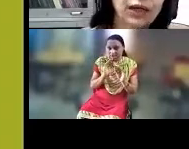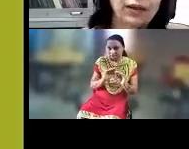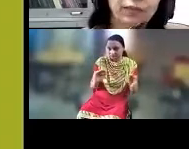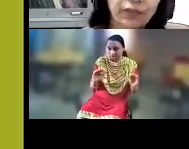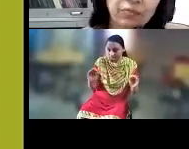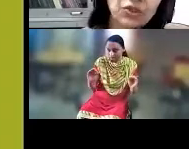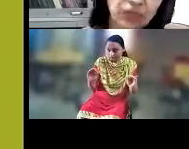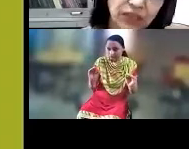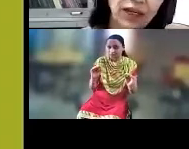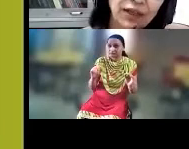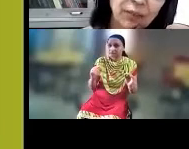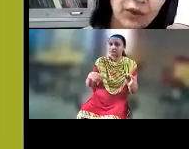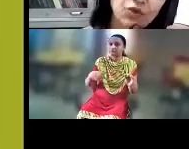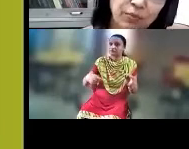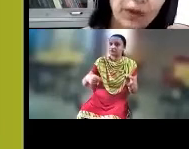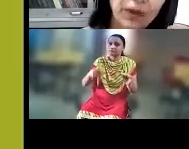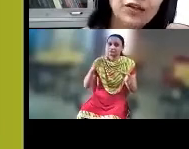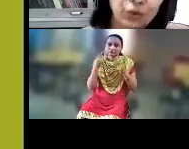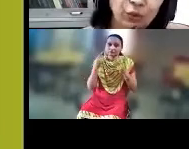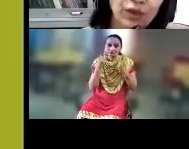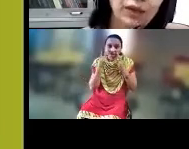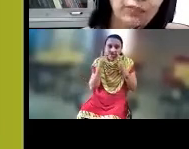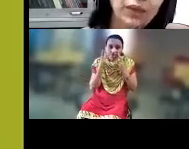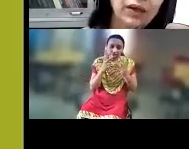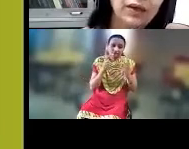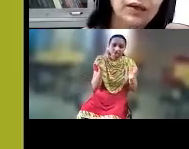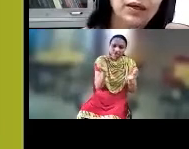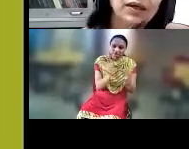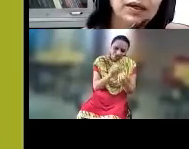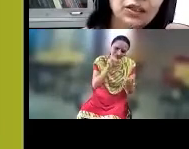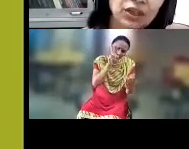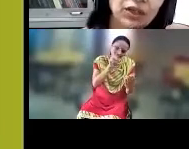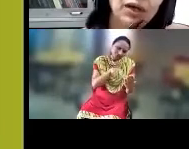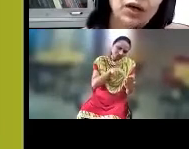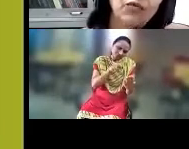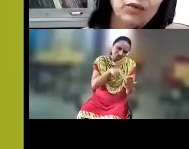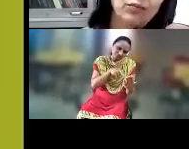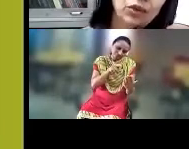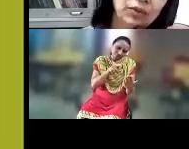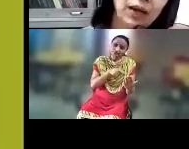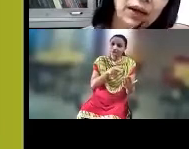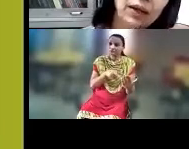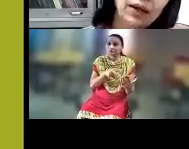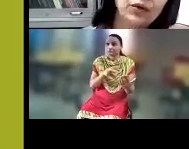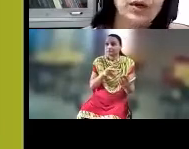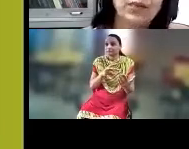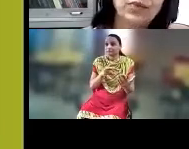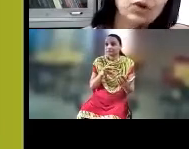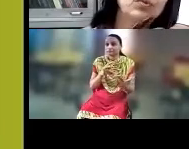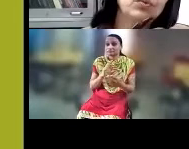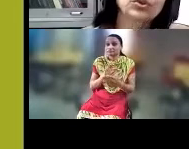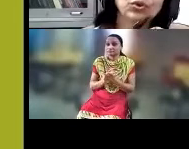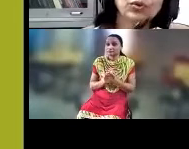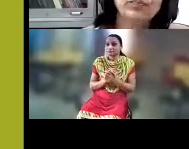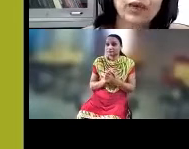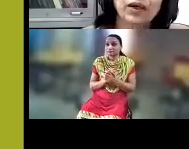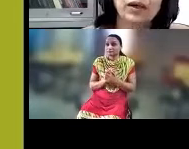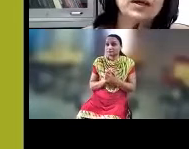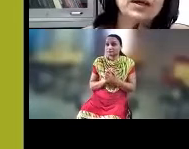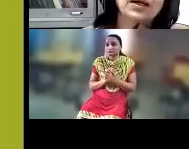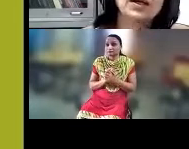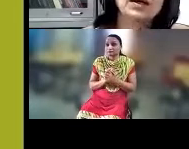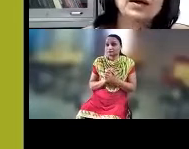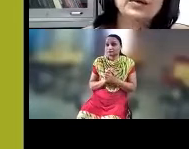योर चाइल्ड। बच्चे के साथ हमें कुछ पढ़ना जरूरी है। नर्चर हर लव फॉर बुक्स बाय टेकिंग हर टू द लाइब्रेरी और बुक स्टोर।